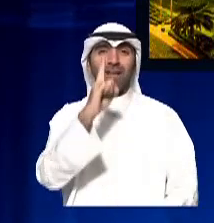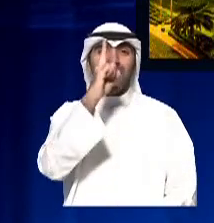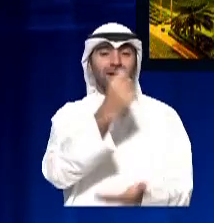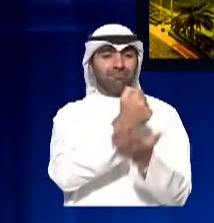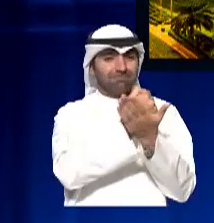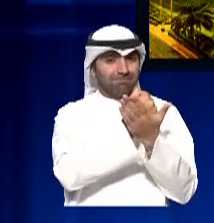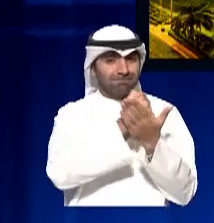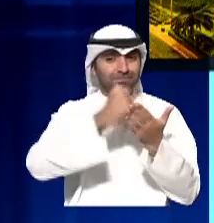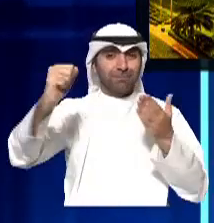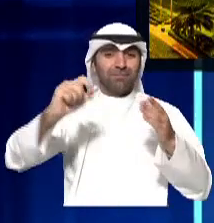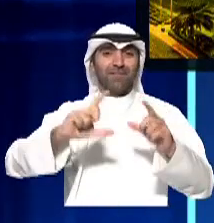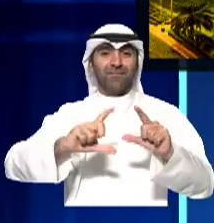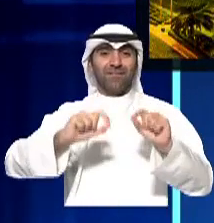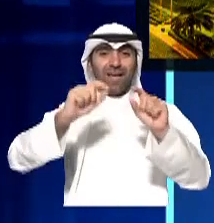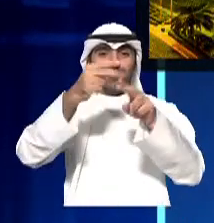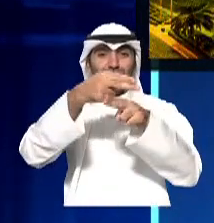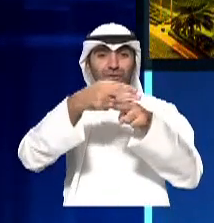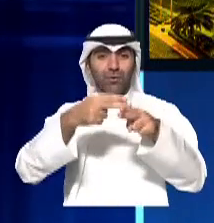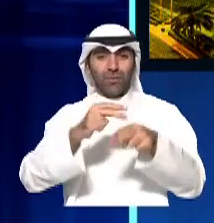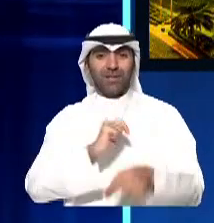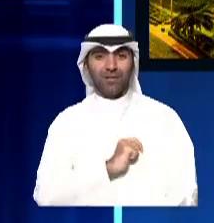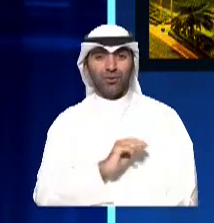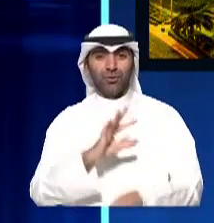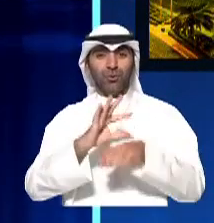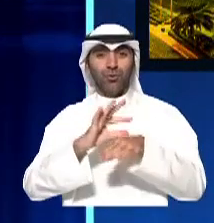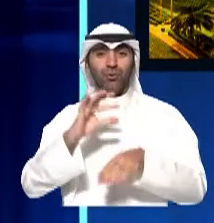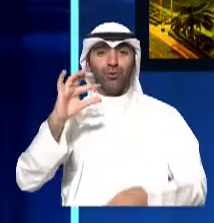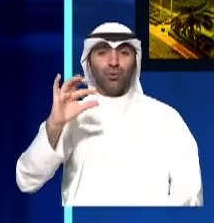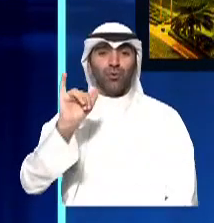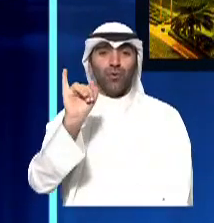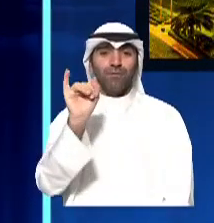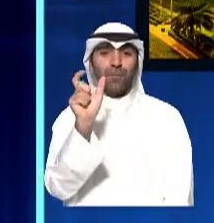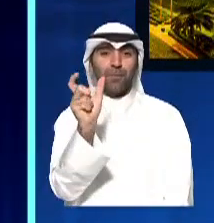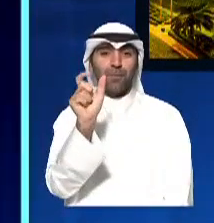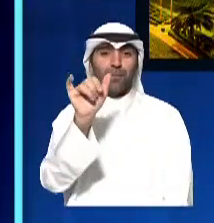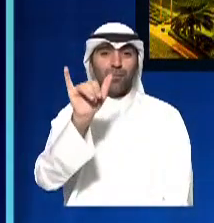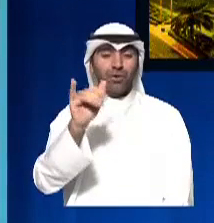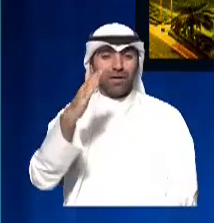منى الأحمد عضو لجنة لقاح كوفيد 19 بوزارة الصحة،